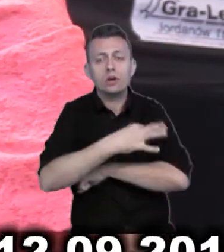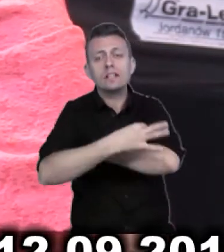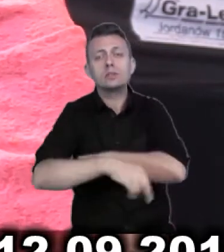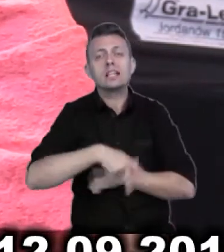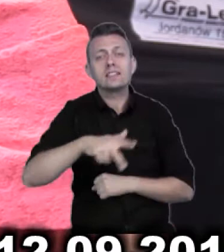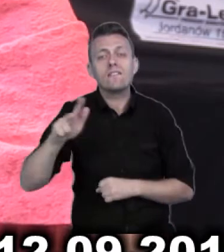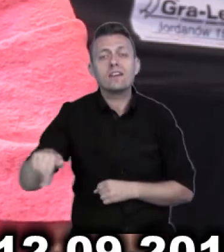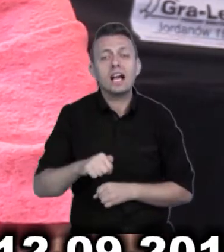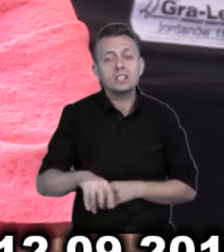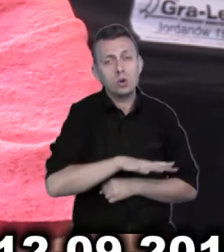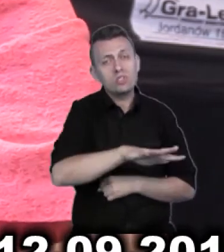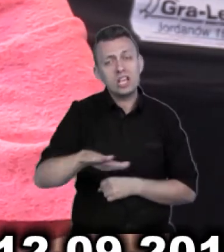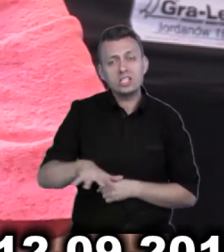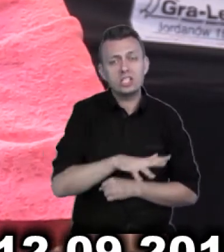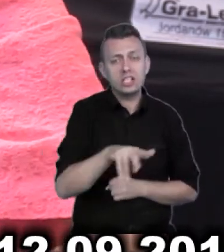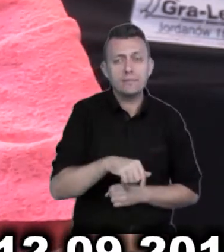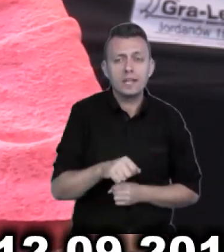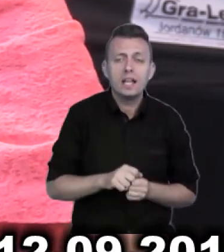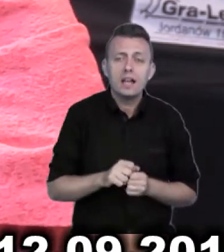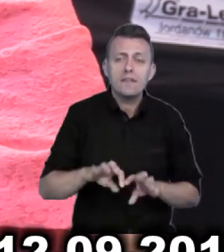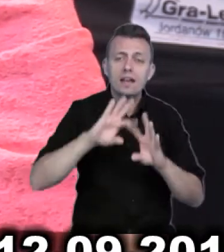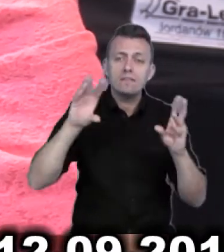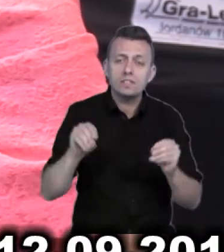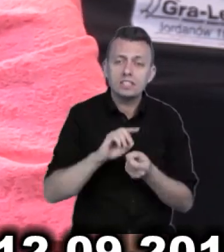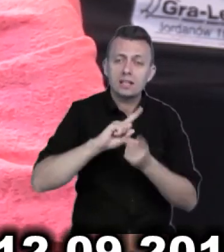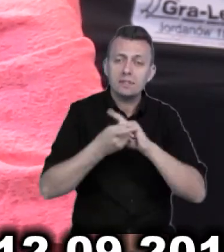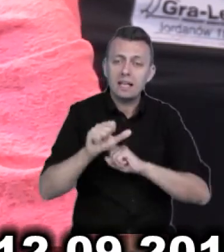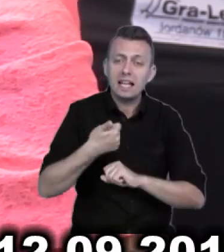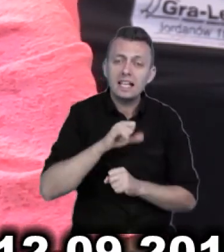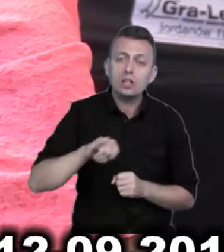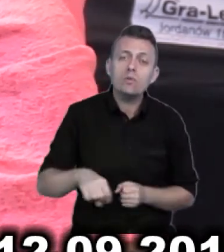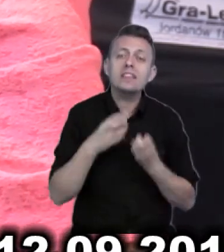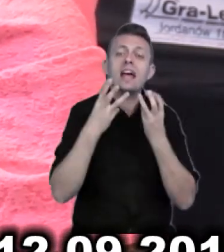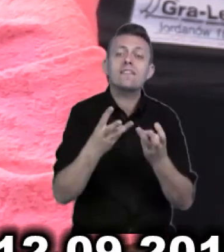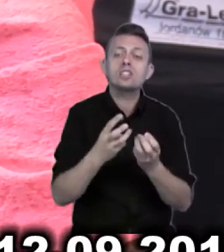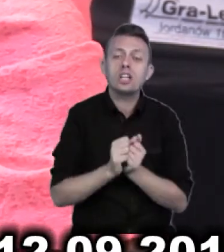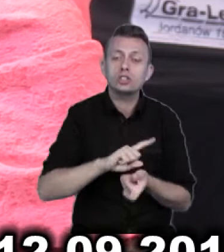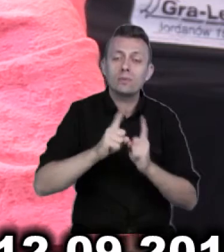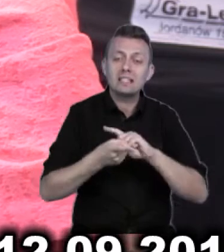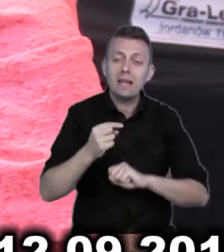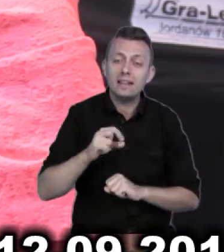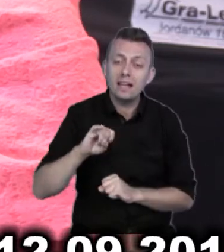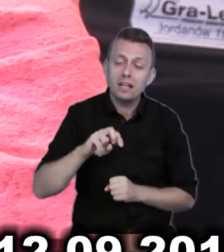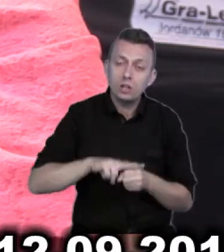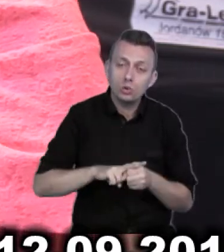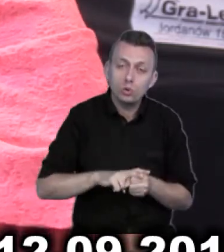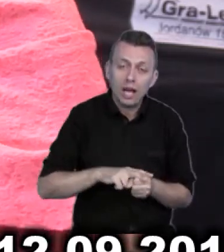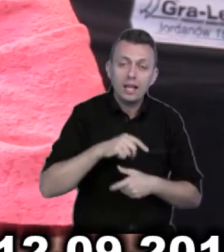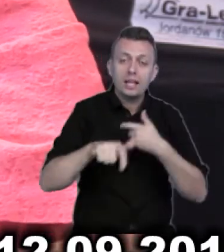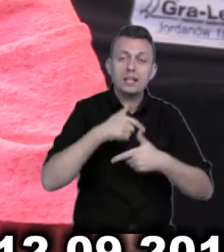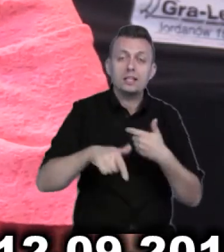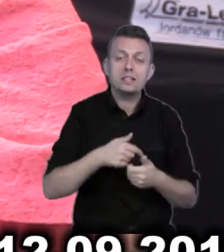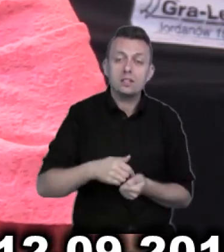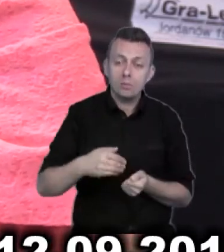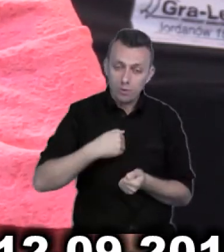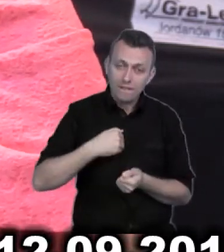jego dziedzinę. Spośród tych wszystkich zmian dostrzegam jedną najważniejszą, mianowicie przemianę, jaka dokonała się we mnie. Rok